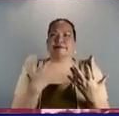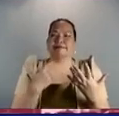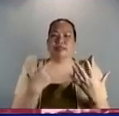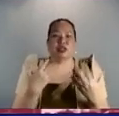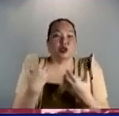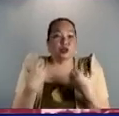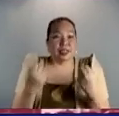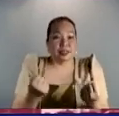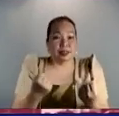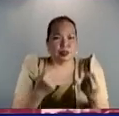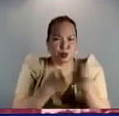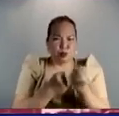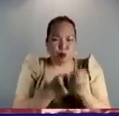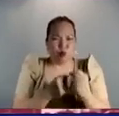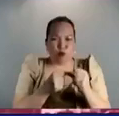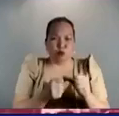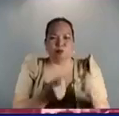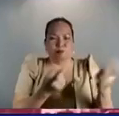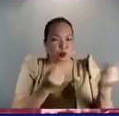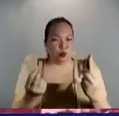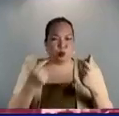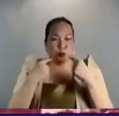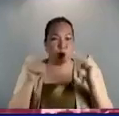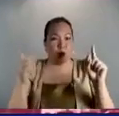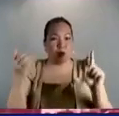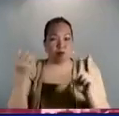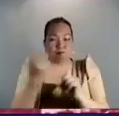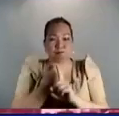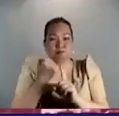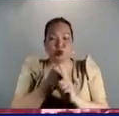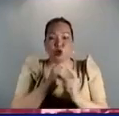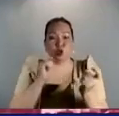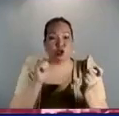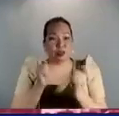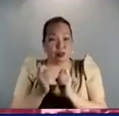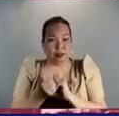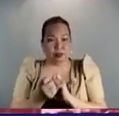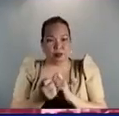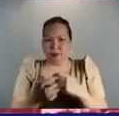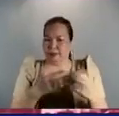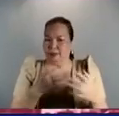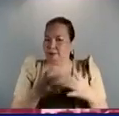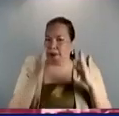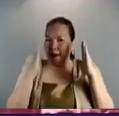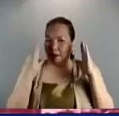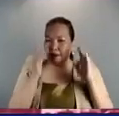to undertake the reforms. Okay. At saka ko naman yung magusto niya ng mga programa.